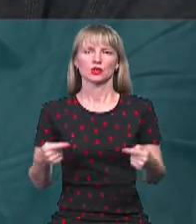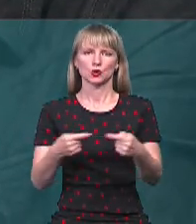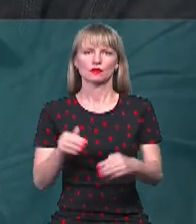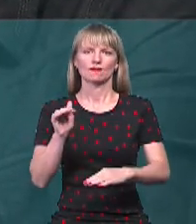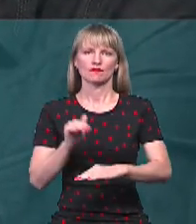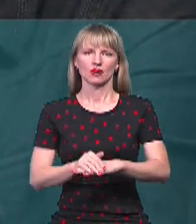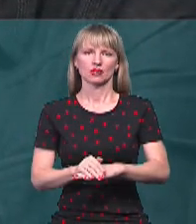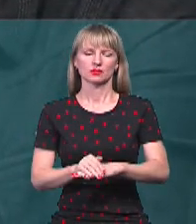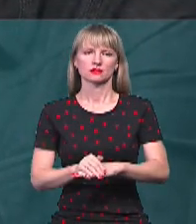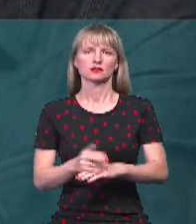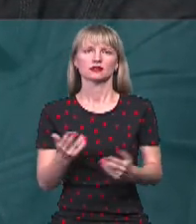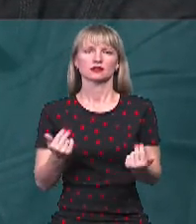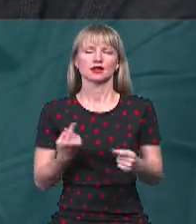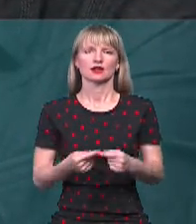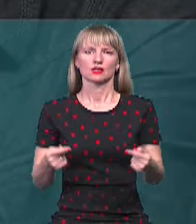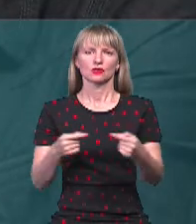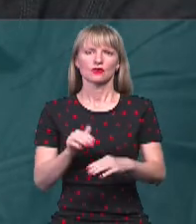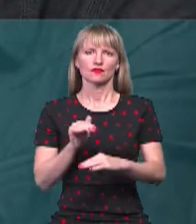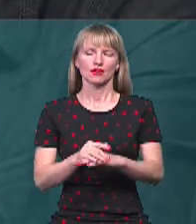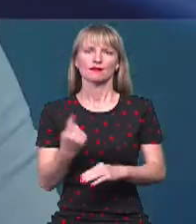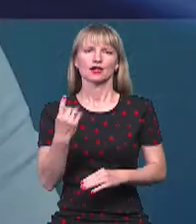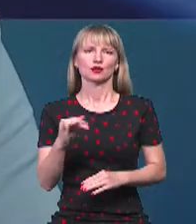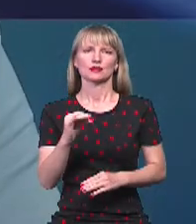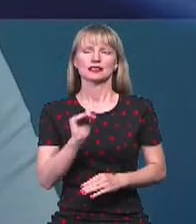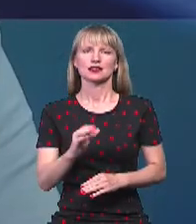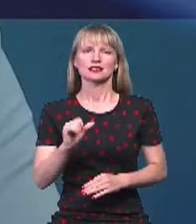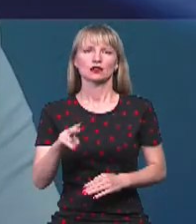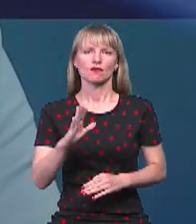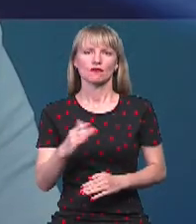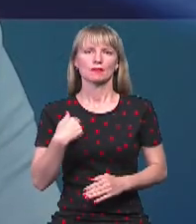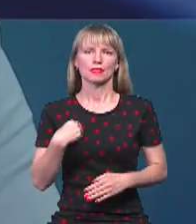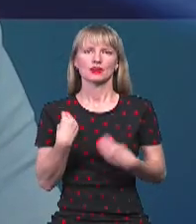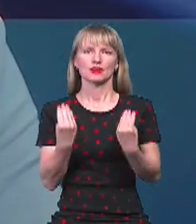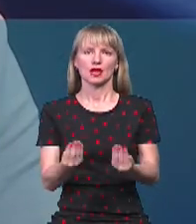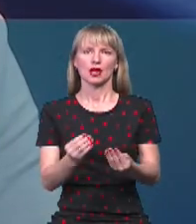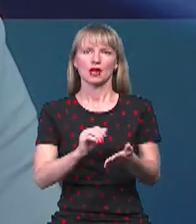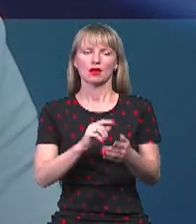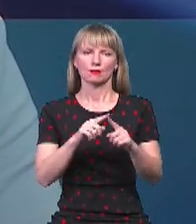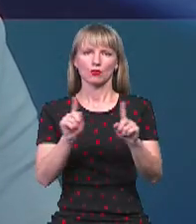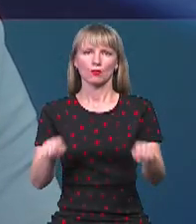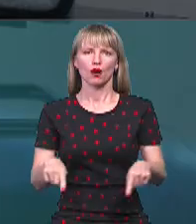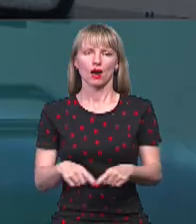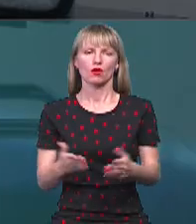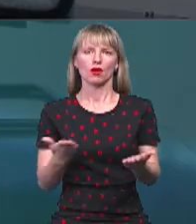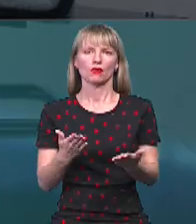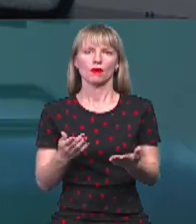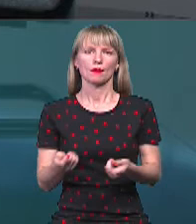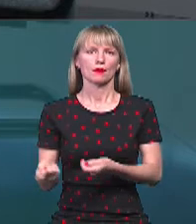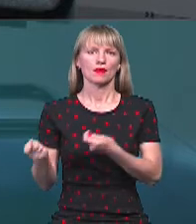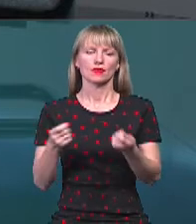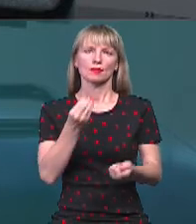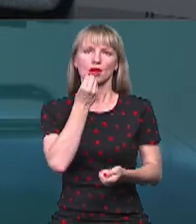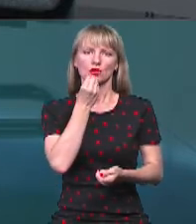Да, это подтверждённые факты. В одном из детских садов мне предоставили бумагу, которую поставщик